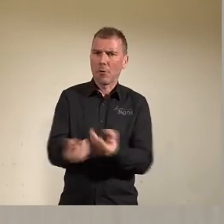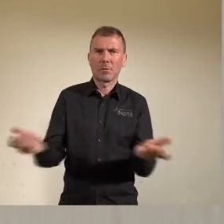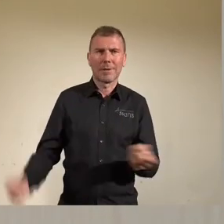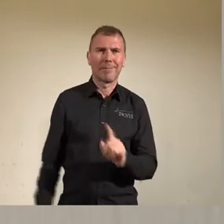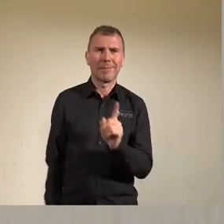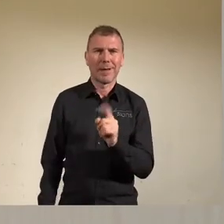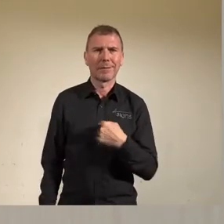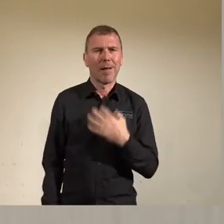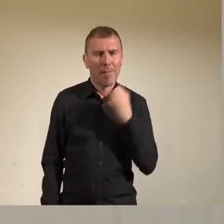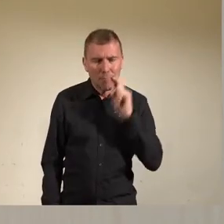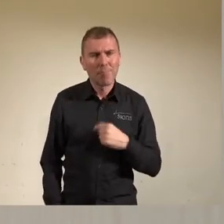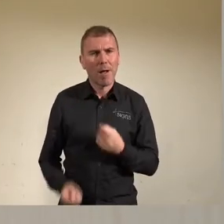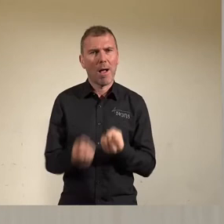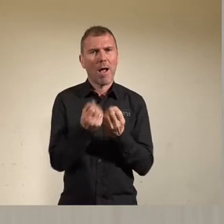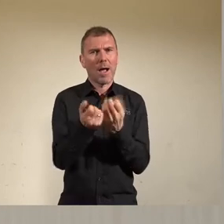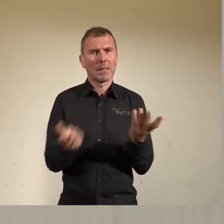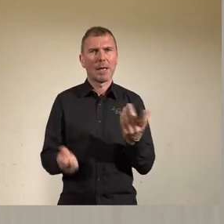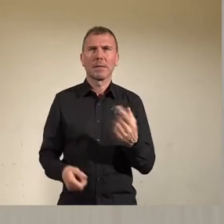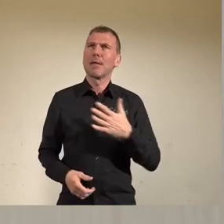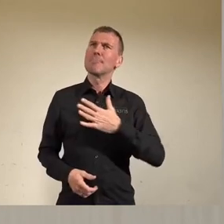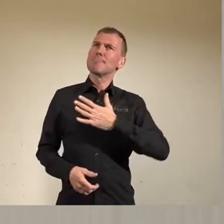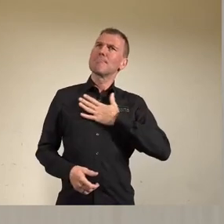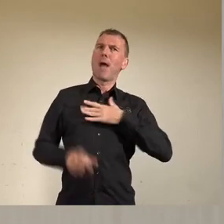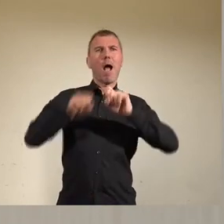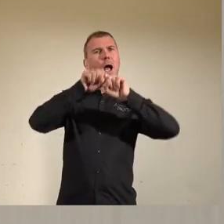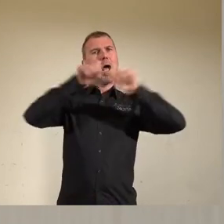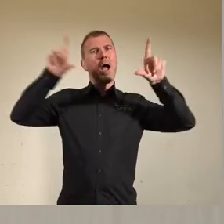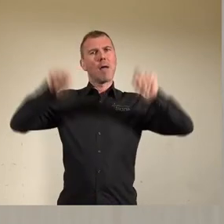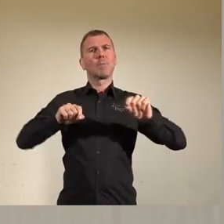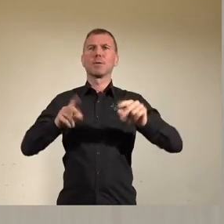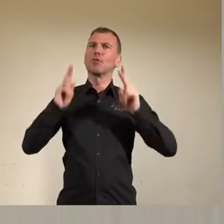nur mal erklären, wie ich Politik, wie ich Stadtrat